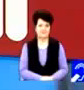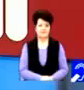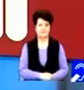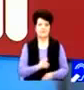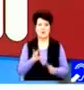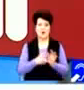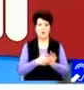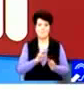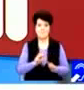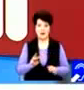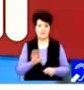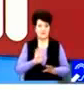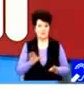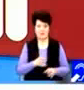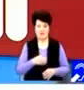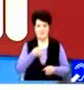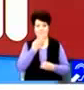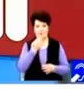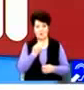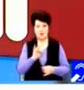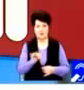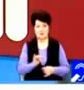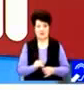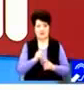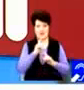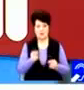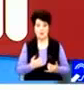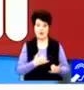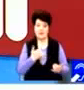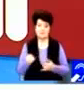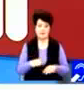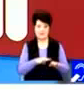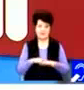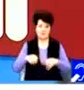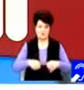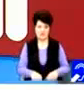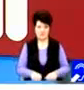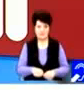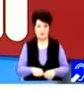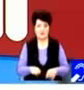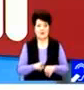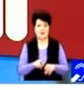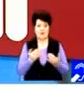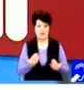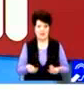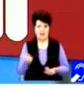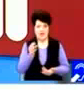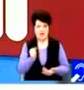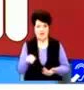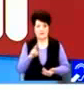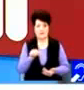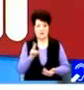ziua de 8 Martie nu este despre flori și cadouri ci despre respect și drepturi egale pentru femei cu acest mesaj a venit astăzi de Alina Andronache